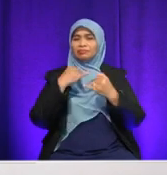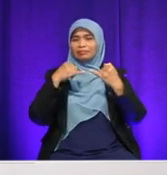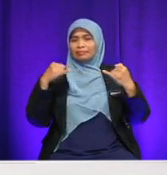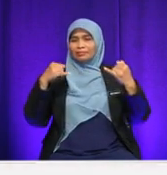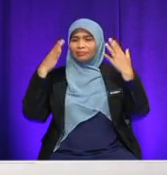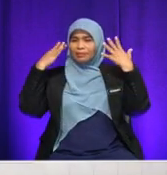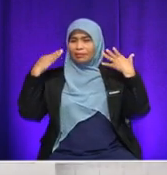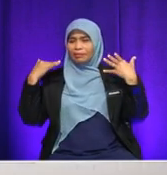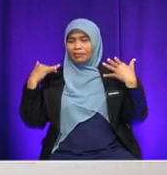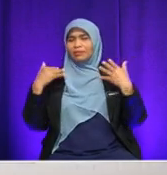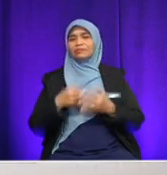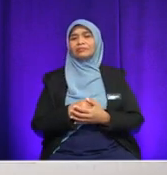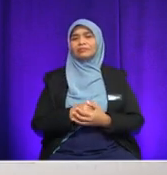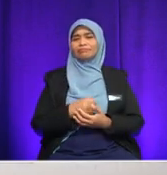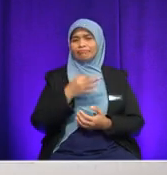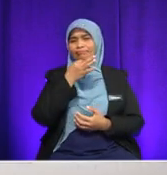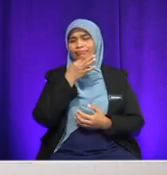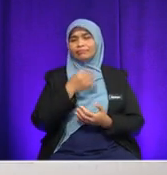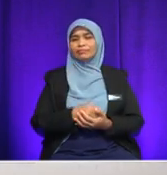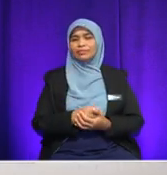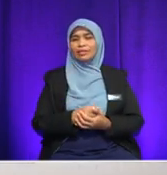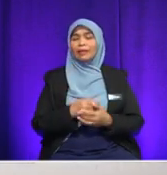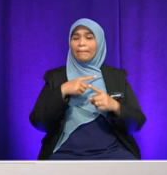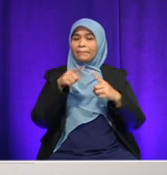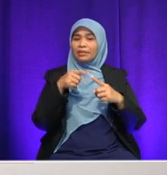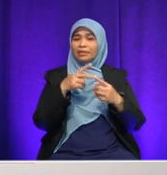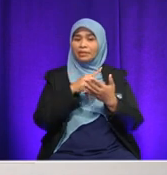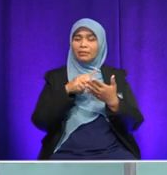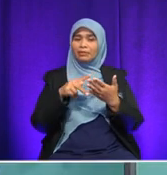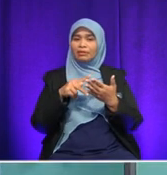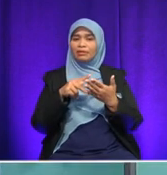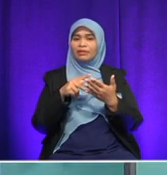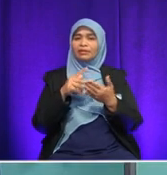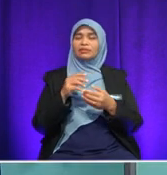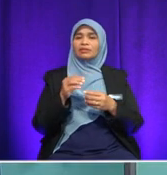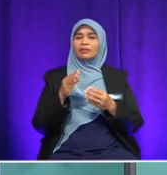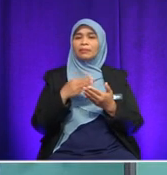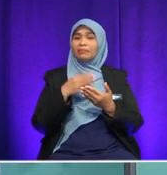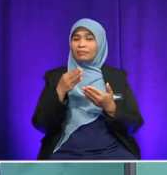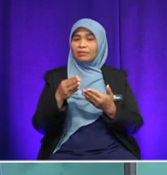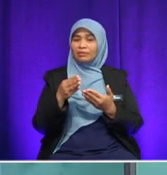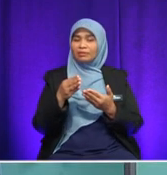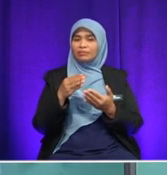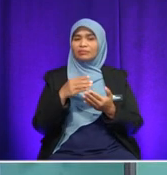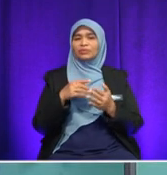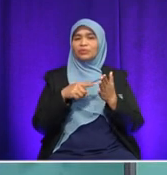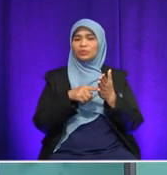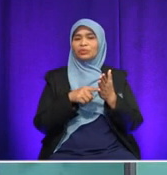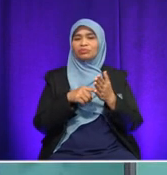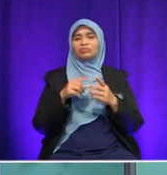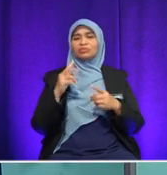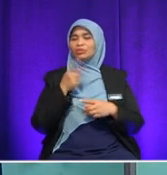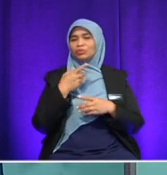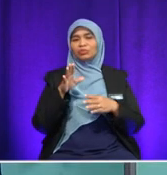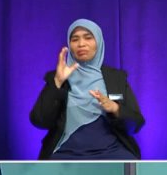memintal serta kusut masai itu. Okey, jadi bila pengarang tu dia memberi pemberian, kita dah boleh gambarkan dah